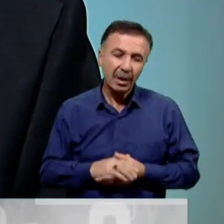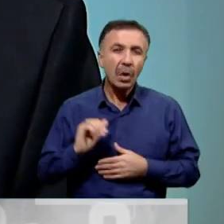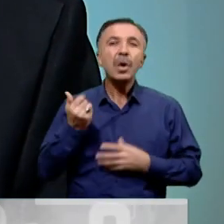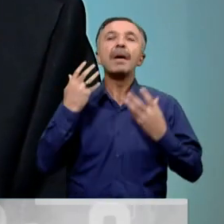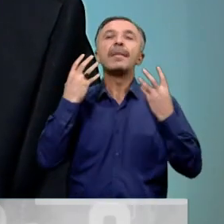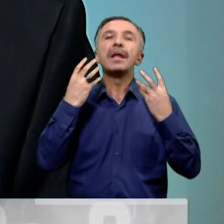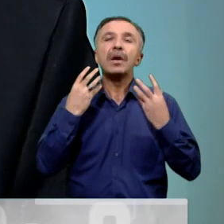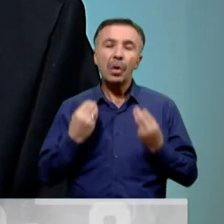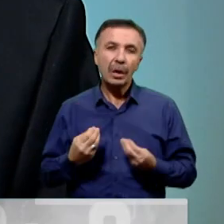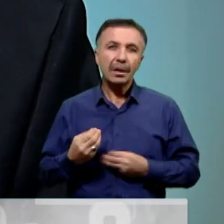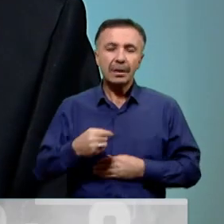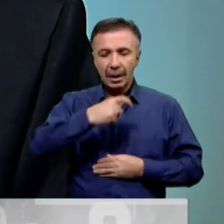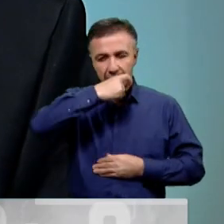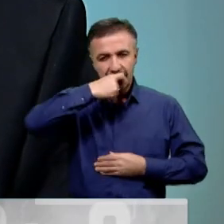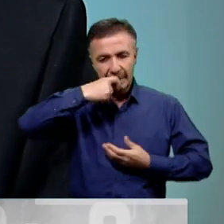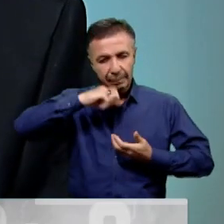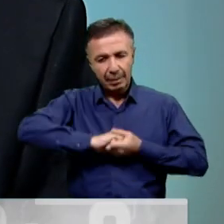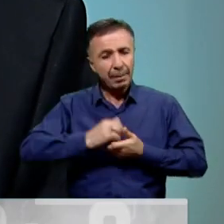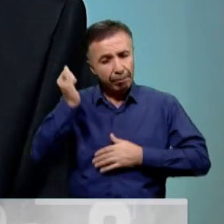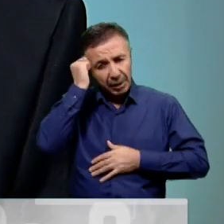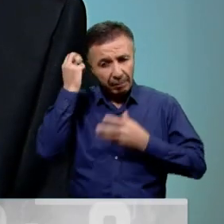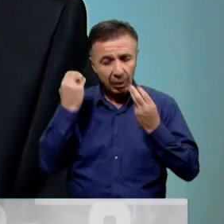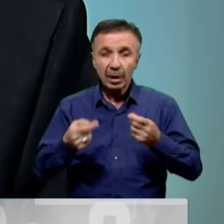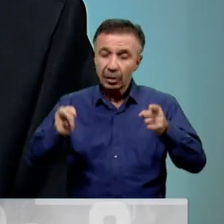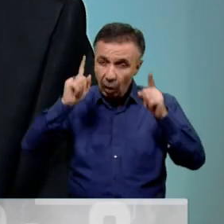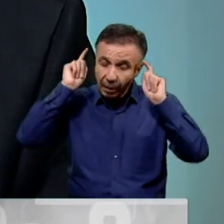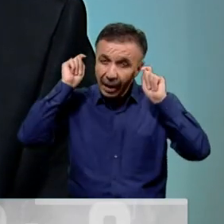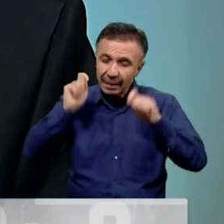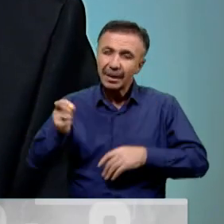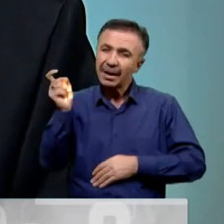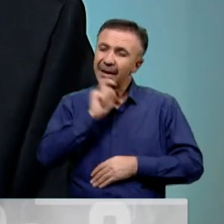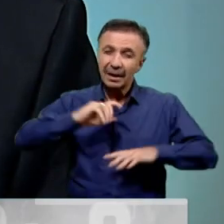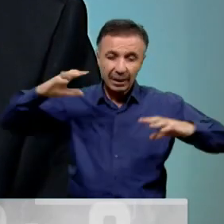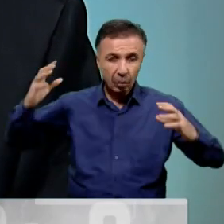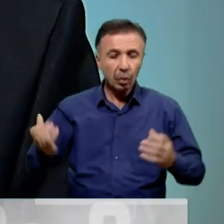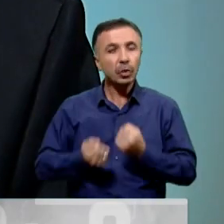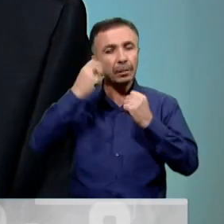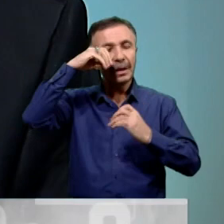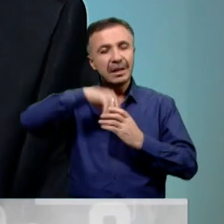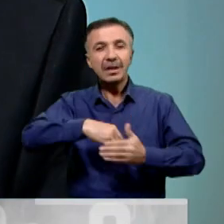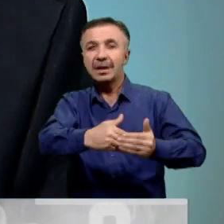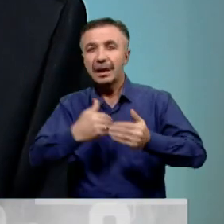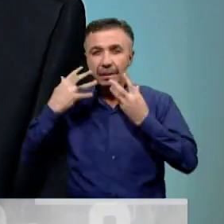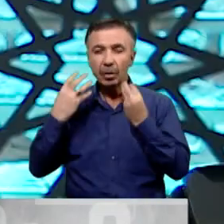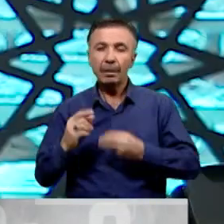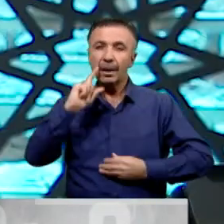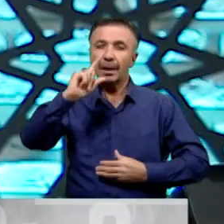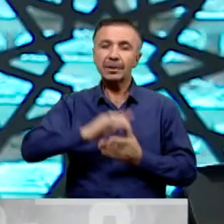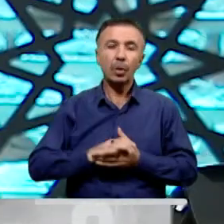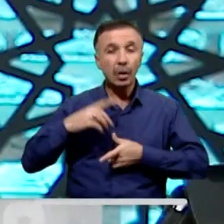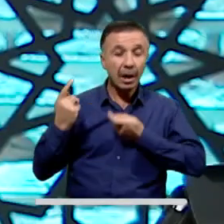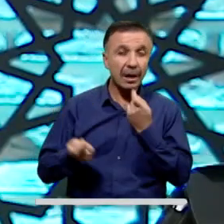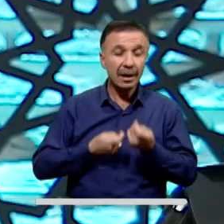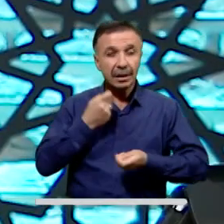olan samimi tevbe etmek ve hatadan kurtulmak için tedbirler almak lazım. Yani o gayreti de göstermemiz lazım.